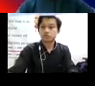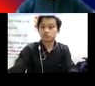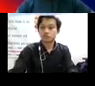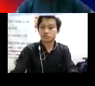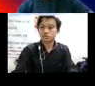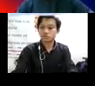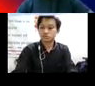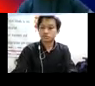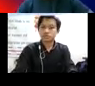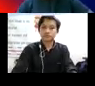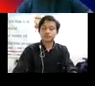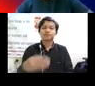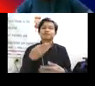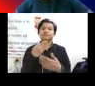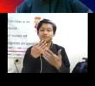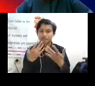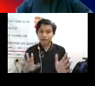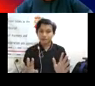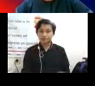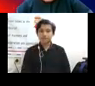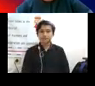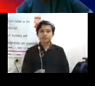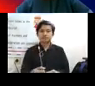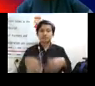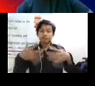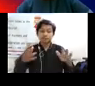yang Cukup sekian praktek dari kami